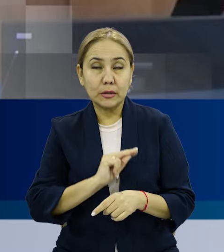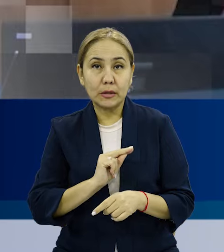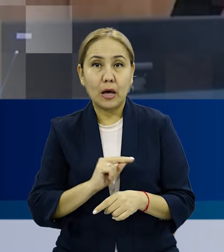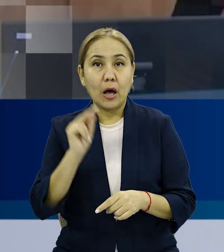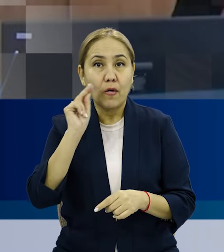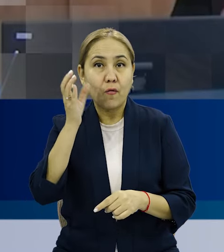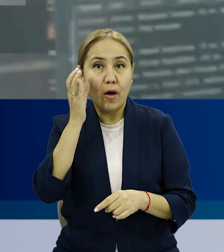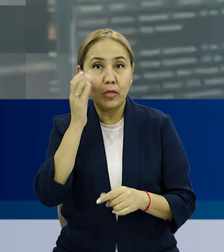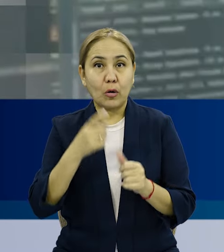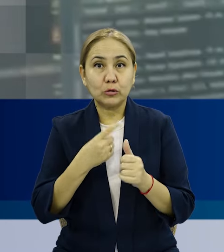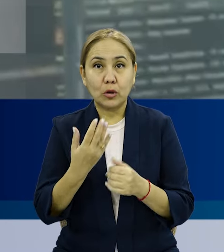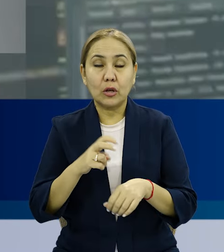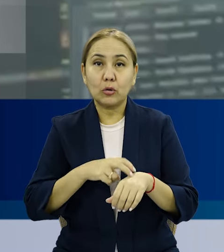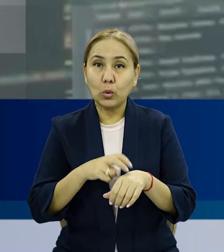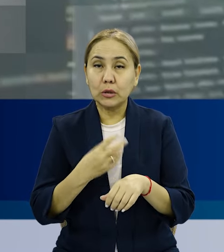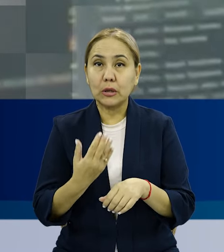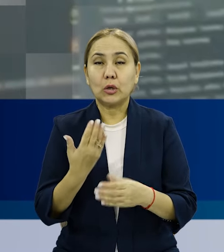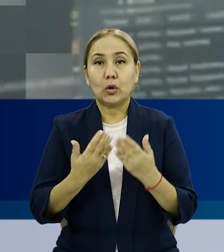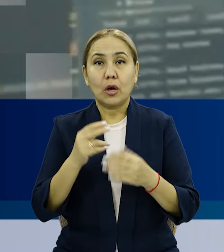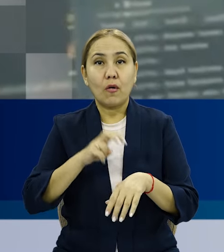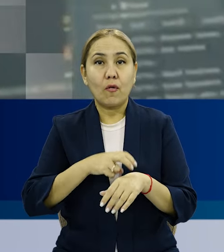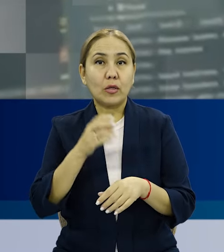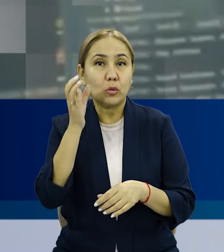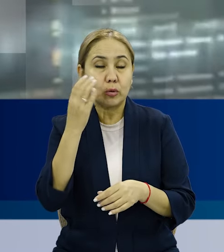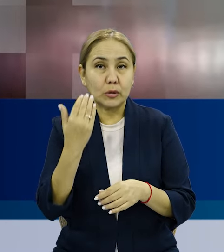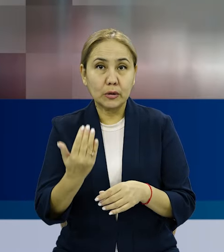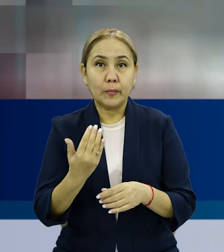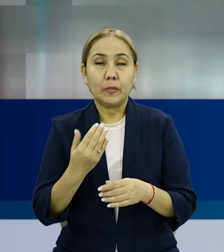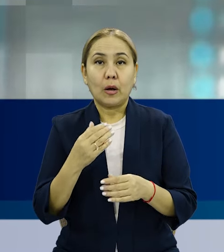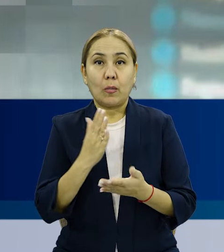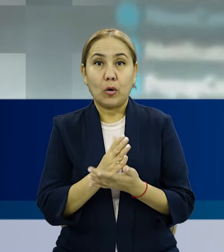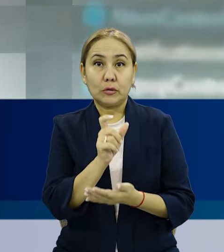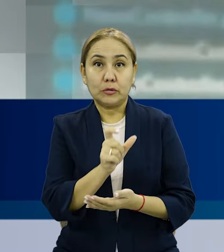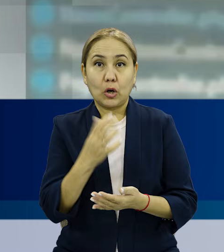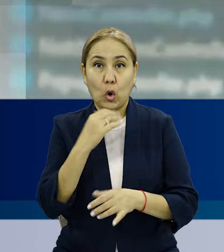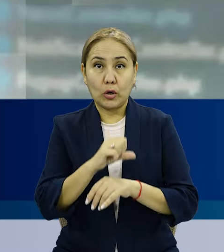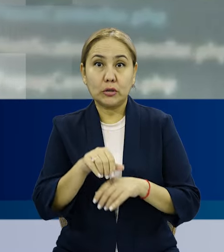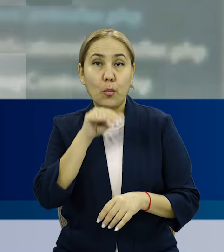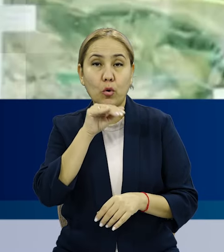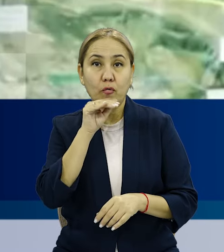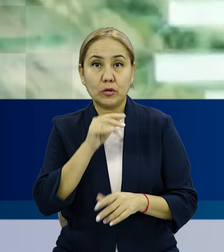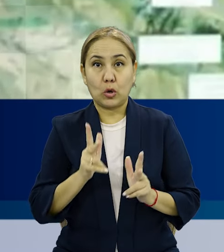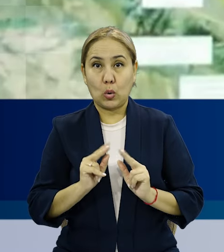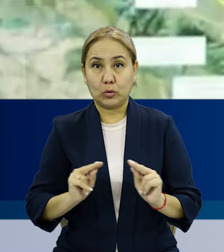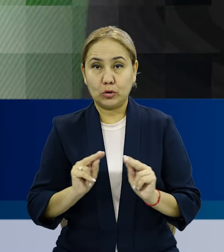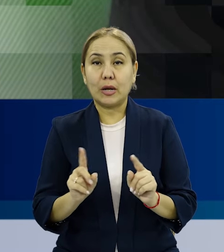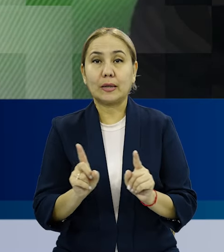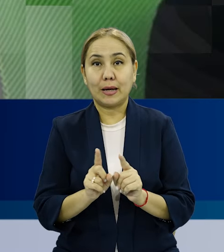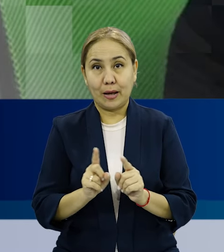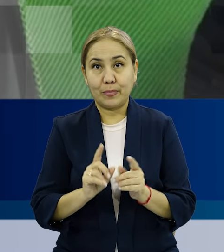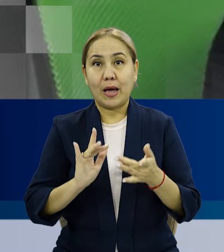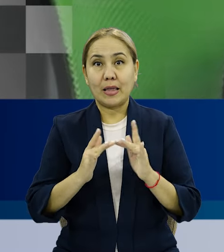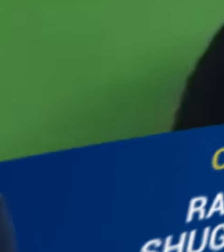fan nomzodi, falsafa doktori yoki fan doktori ilmiy darajasiga ega bo'lgan xorijlik professor o'qituvchilariga ham